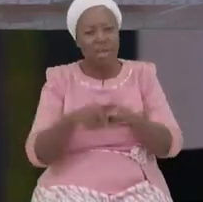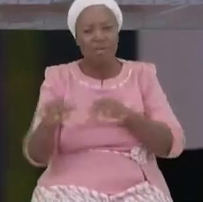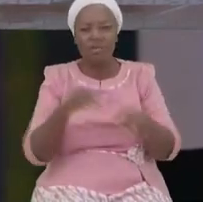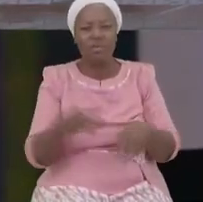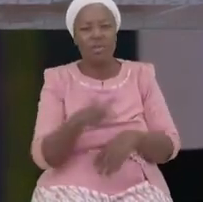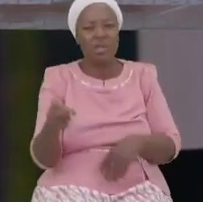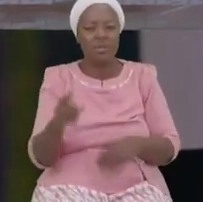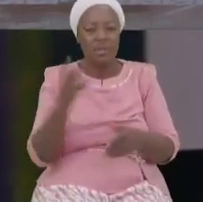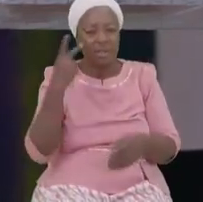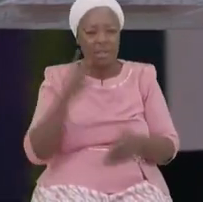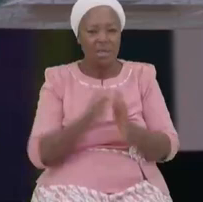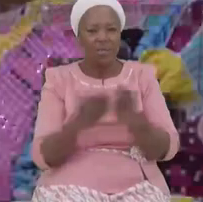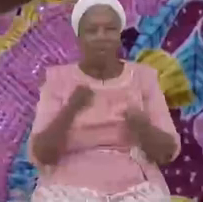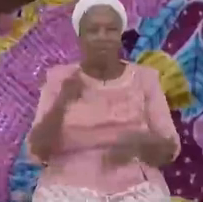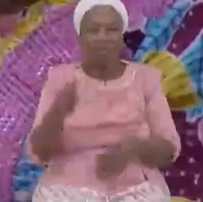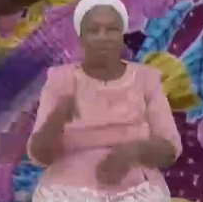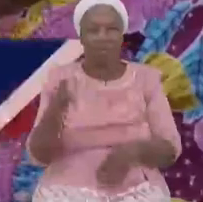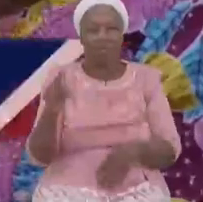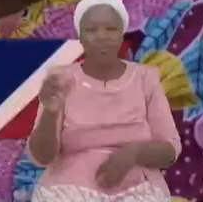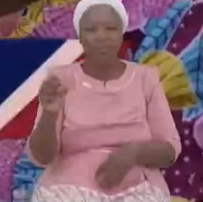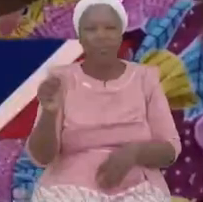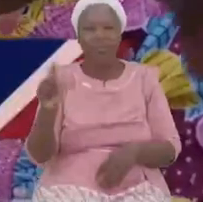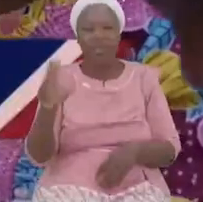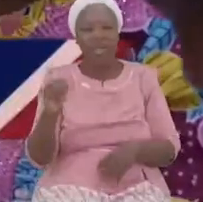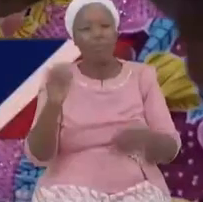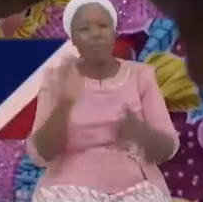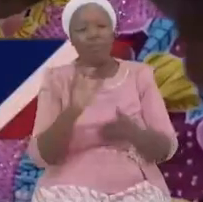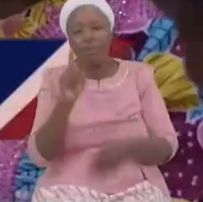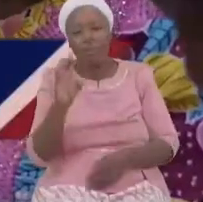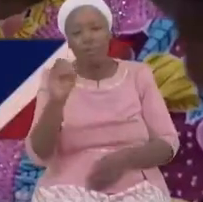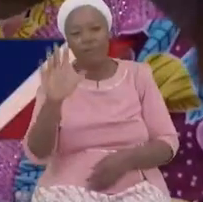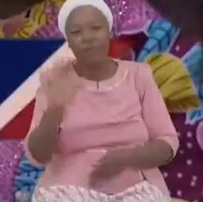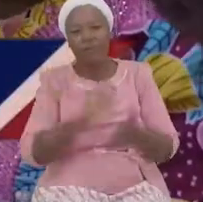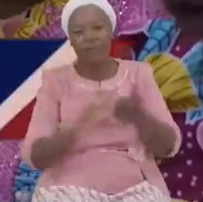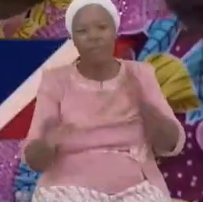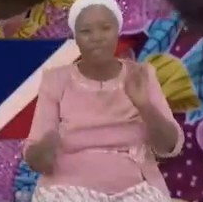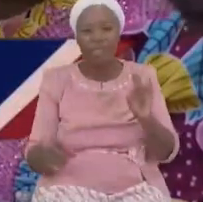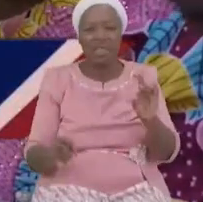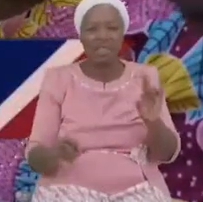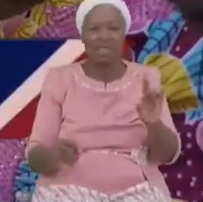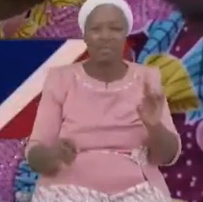Psaume 105, verset 8. Psaume 105, verset